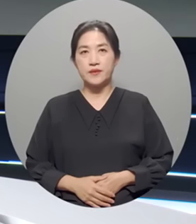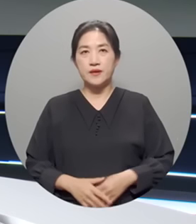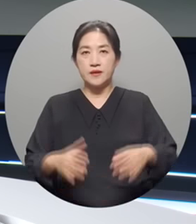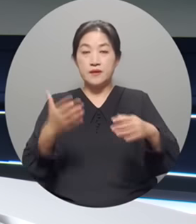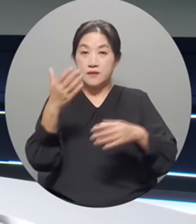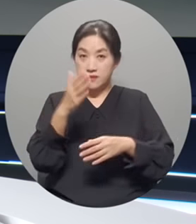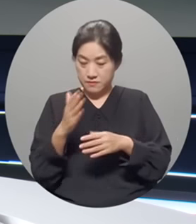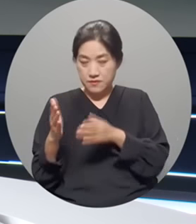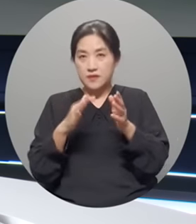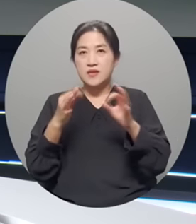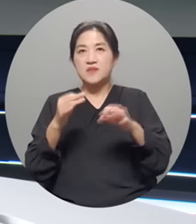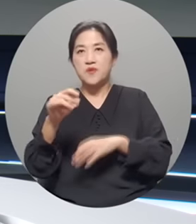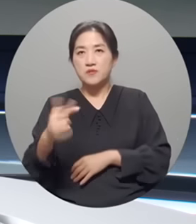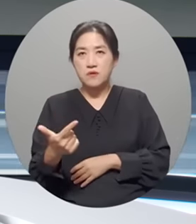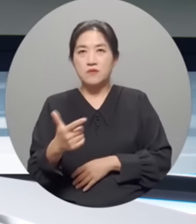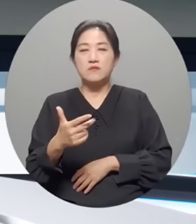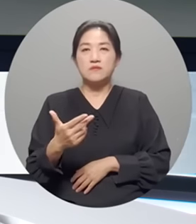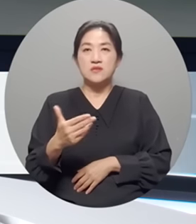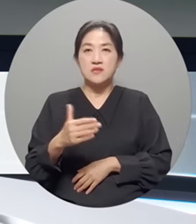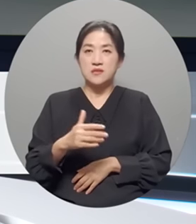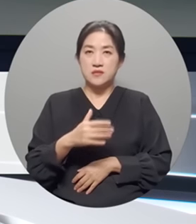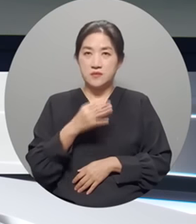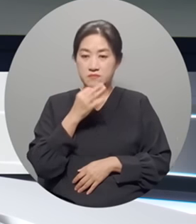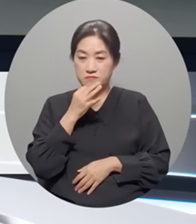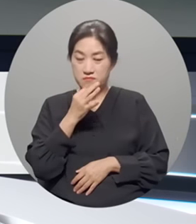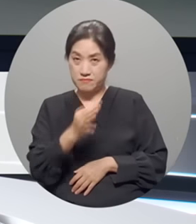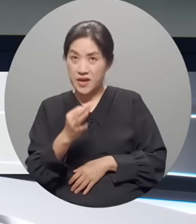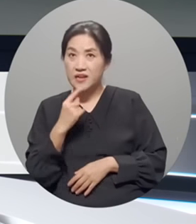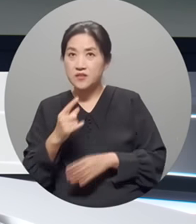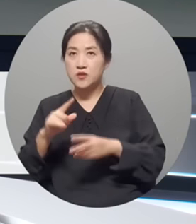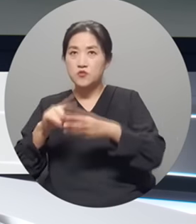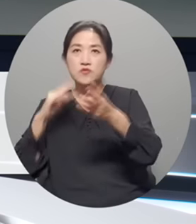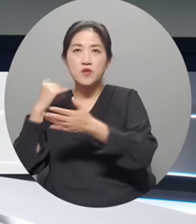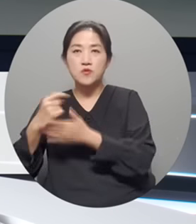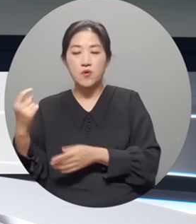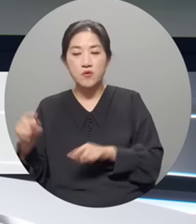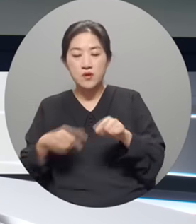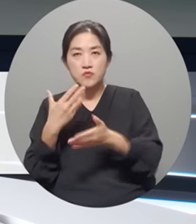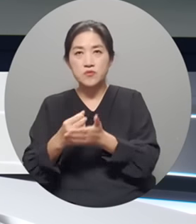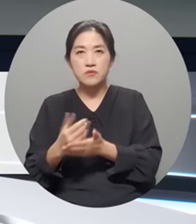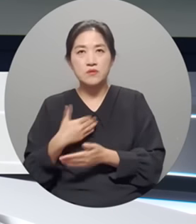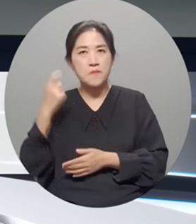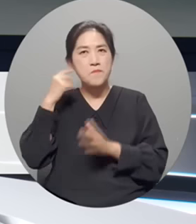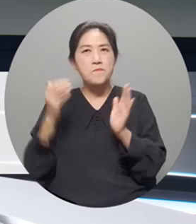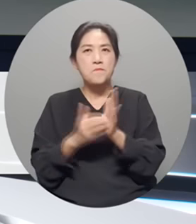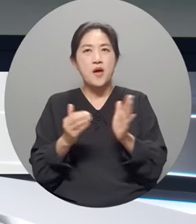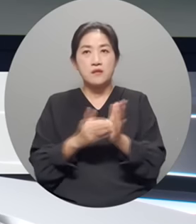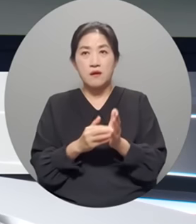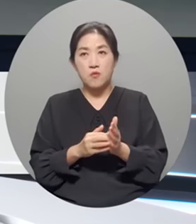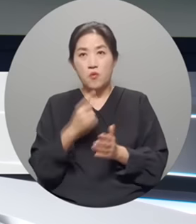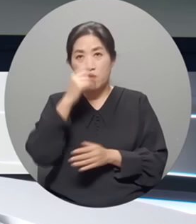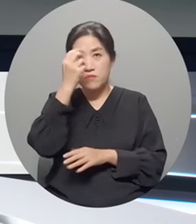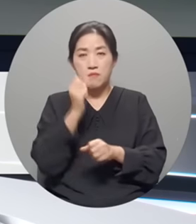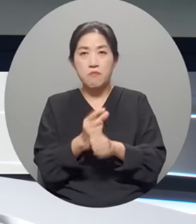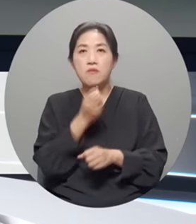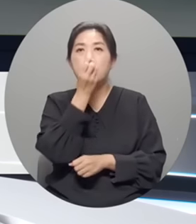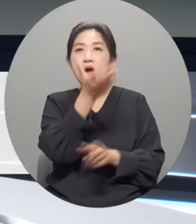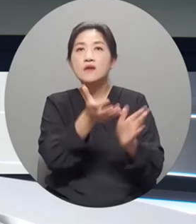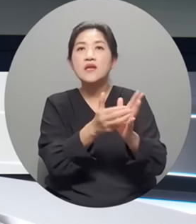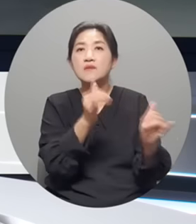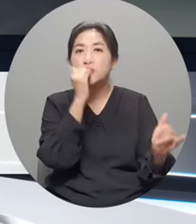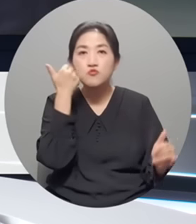그런데 김영선 전 의원을 언급한 윤 대통령의 육성을 자신도 들었다고 이미 검찰에 진술한 인물도 있습니다. 어제